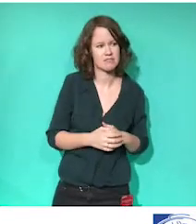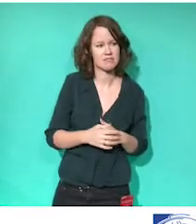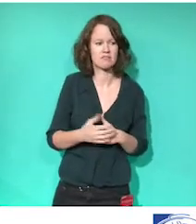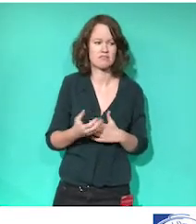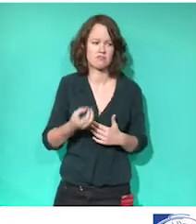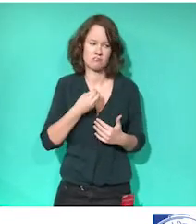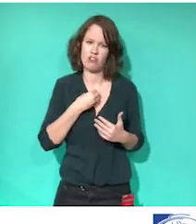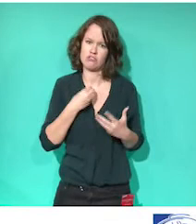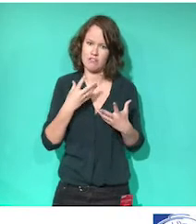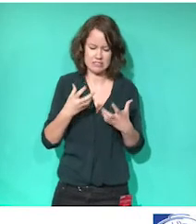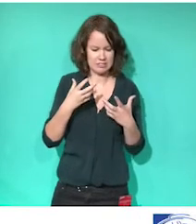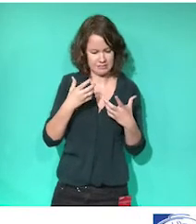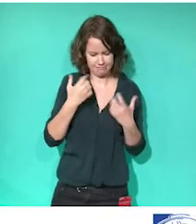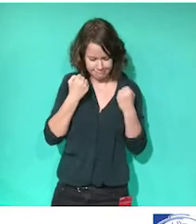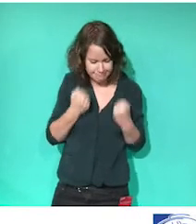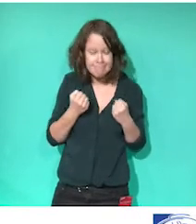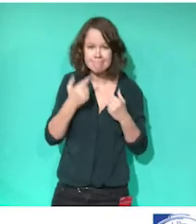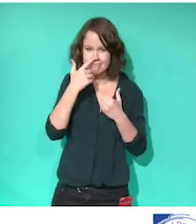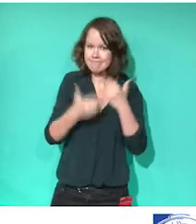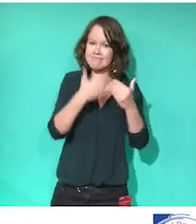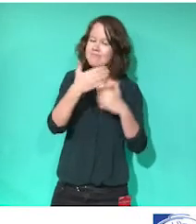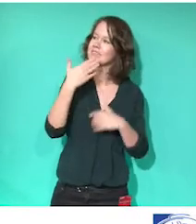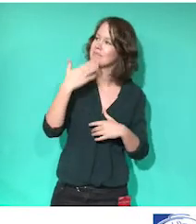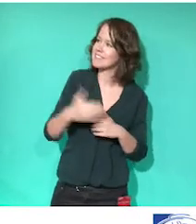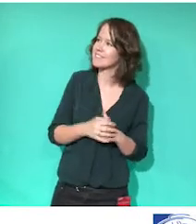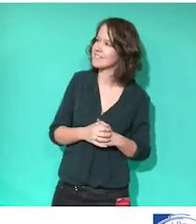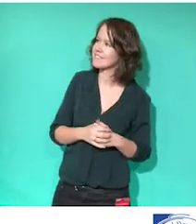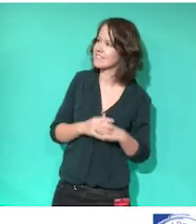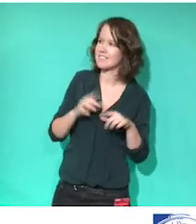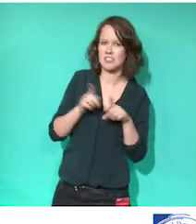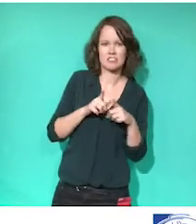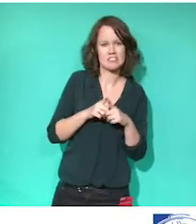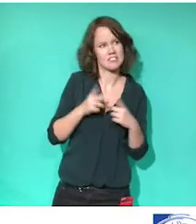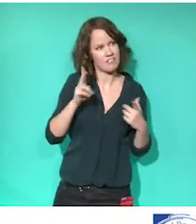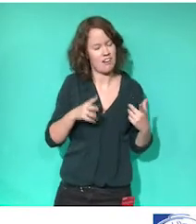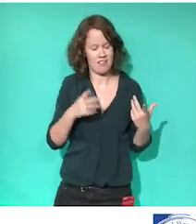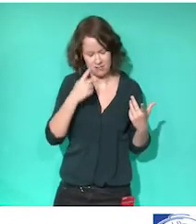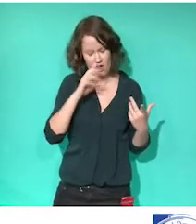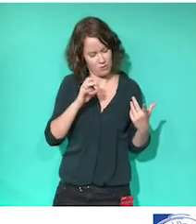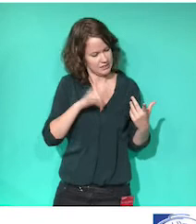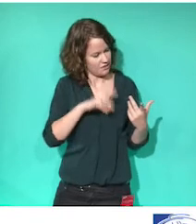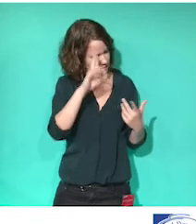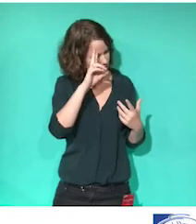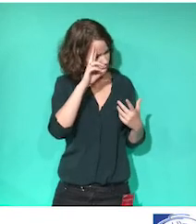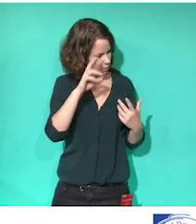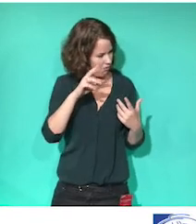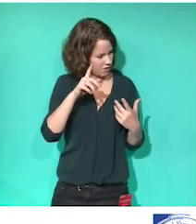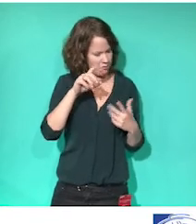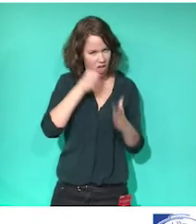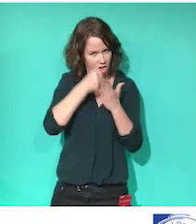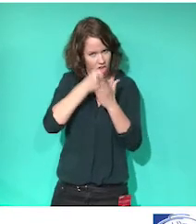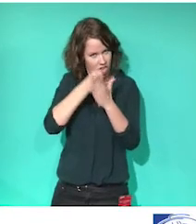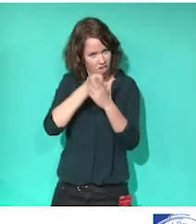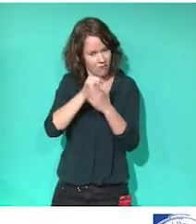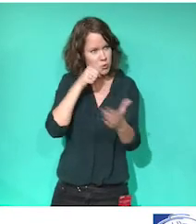donne la force et le courage de continuer. Et puis on se dit qu'on a raison d'être des psychopathes et de ne pas lâcher l'affaire.